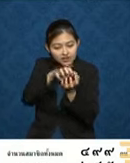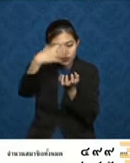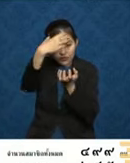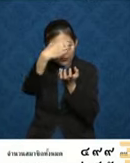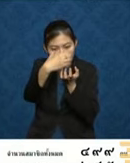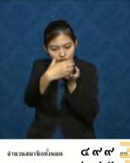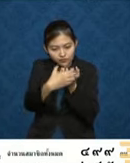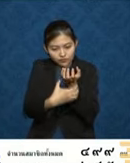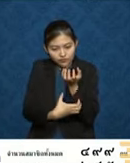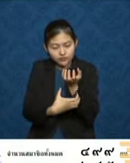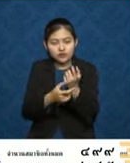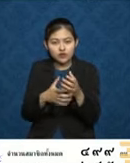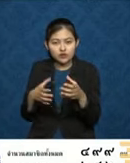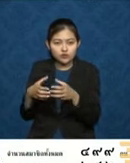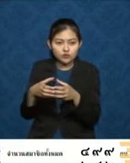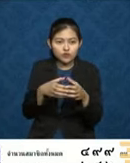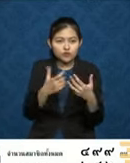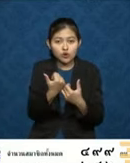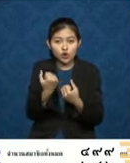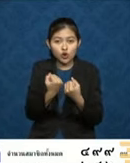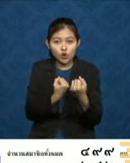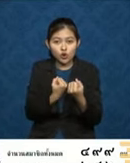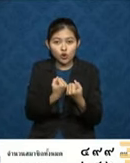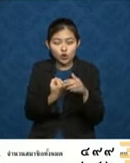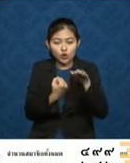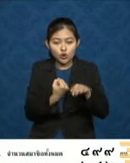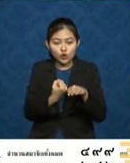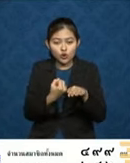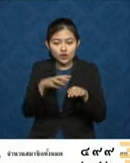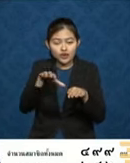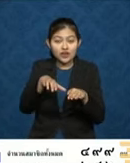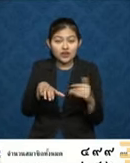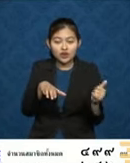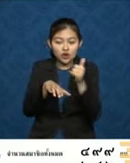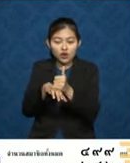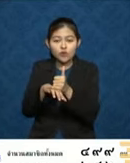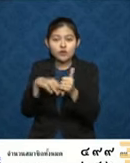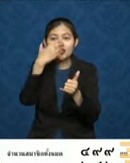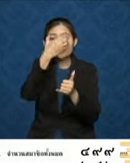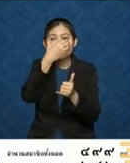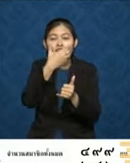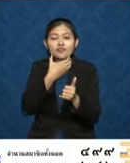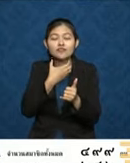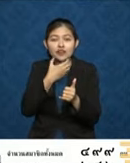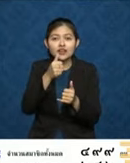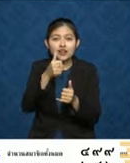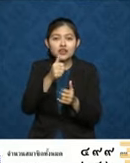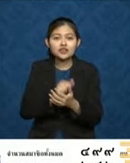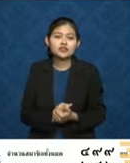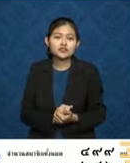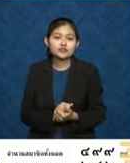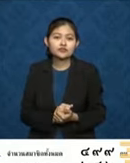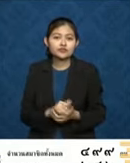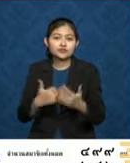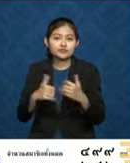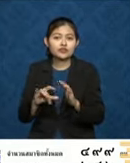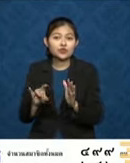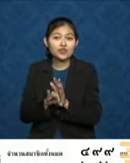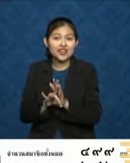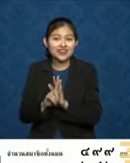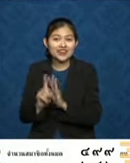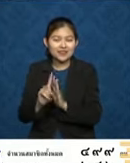สามารถเคลื่อนที่ได้รวมทั้งรถโมบในการทำการรักษาทางทันตกรรมท้ายนี้ดิฉันขอฝากทาง